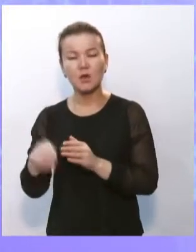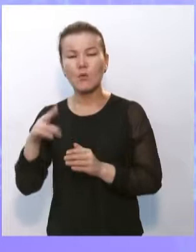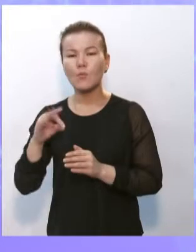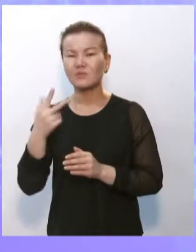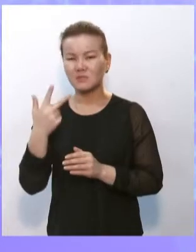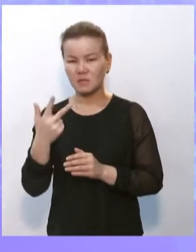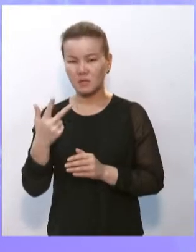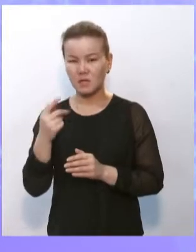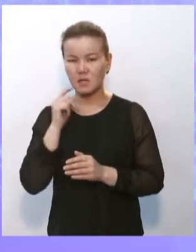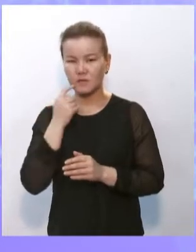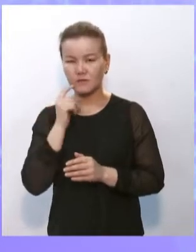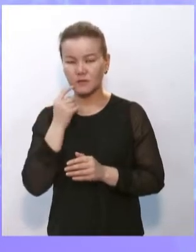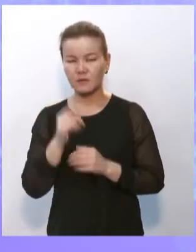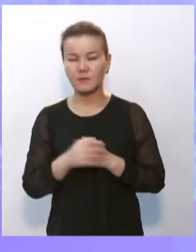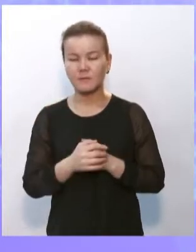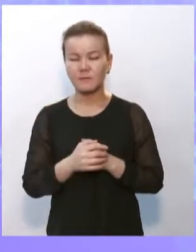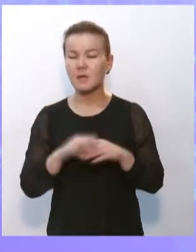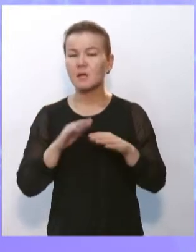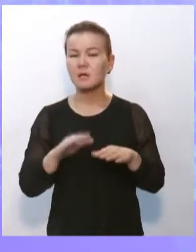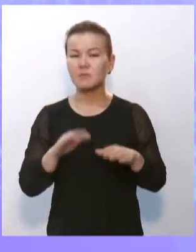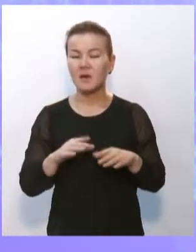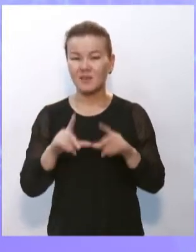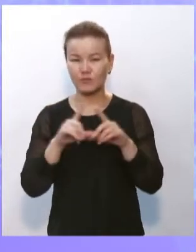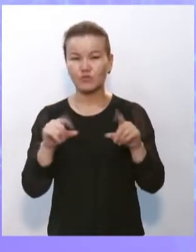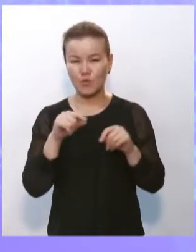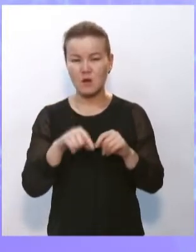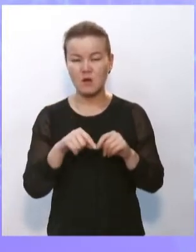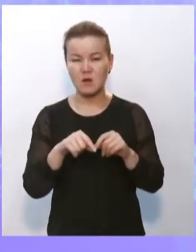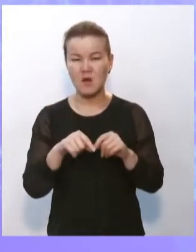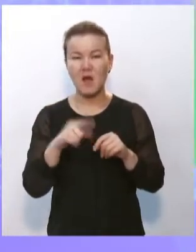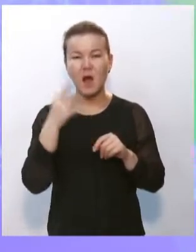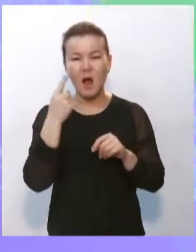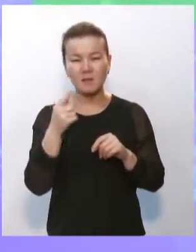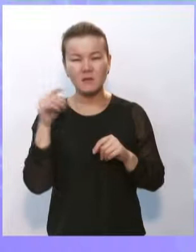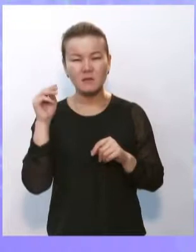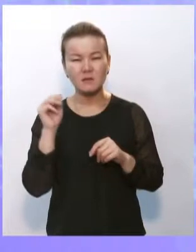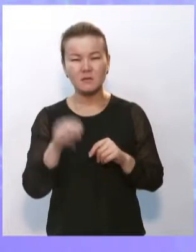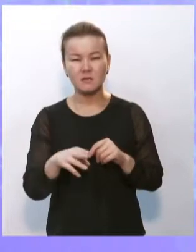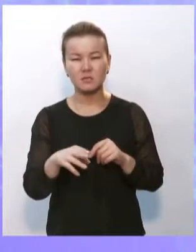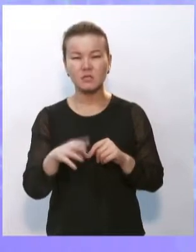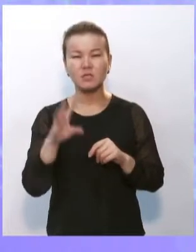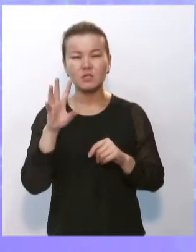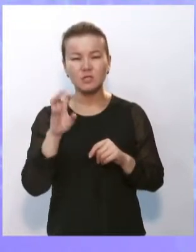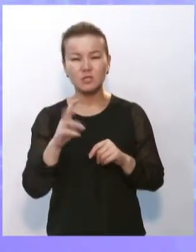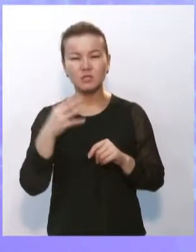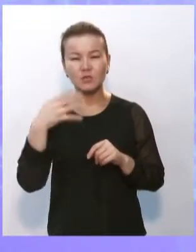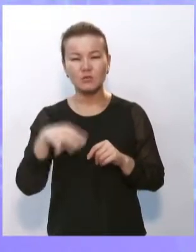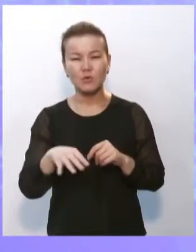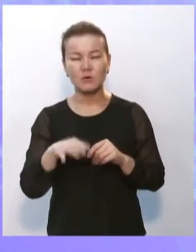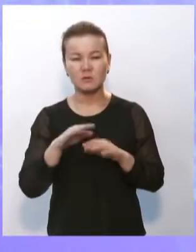конфеты ребята в школе одна тысяча четыреста сорок